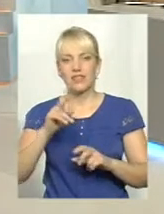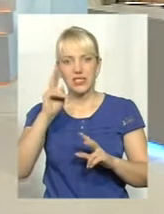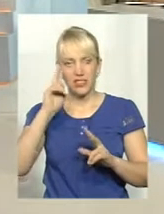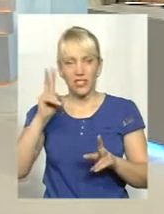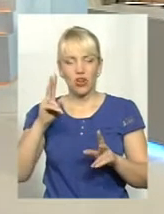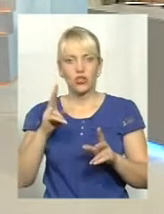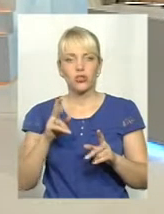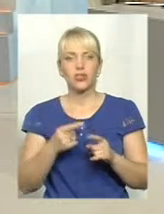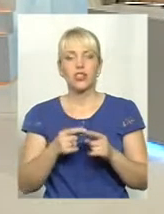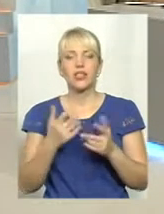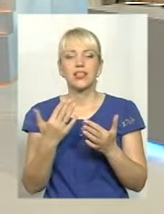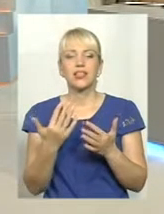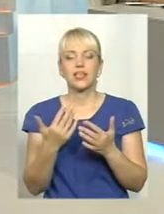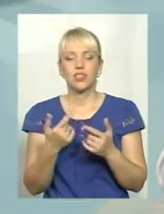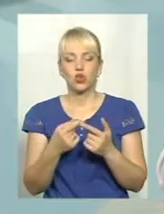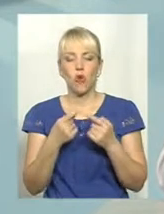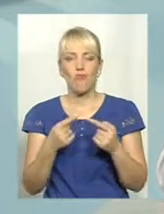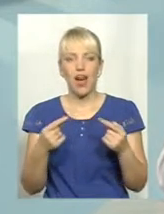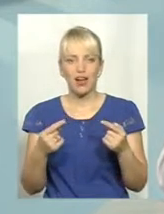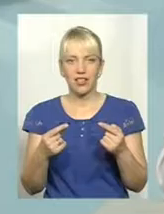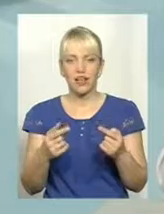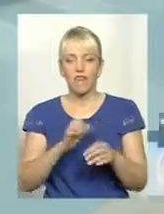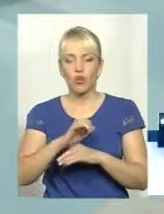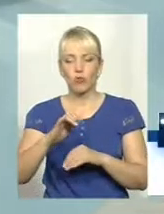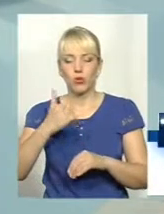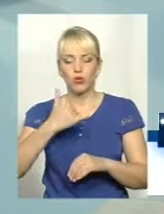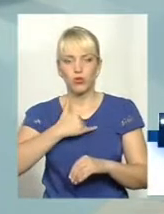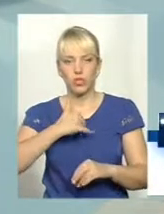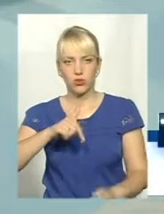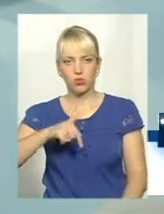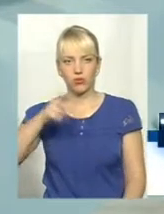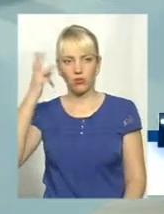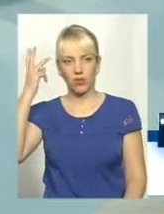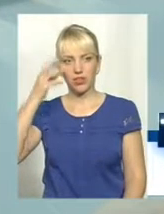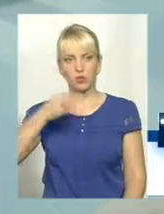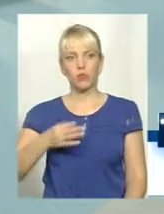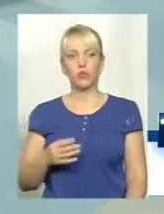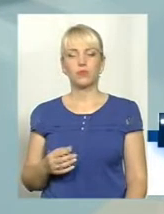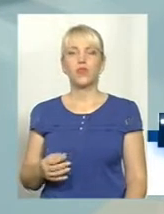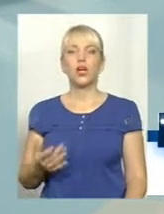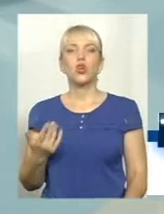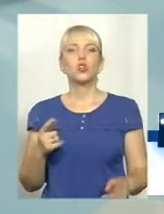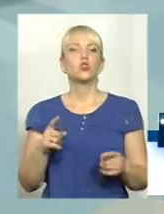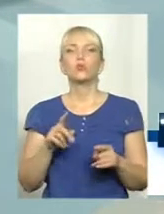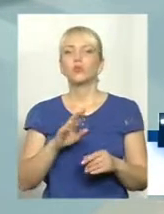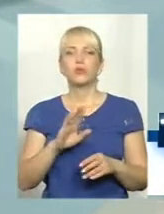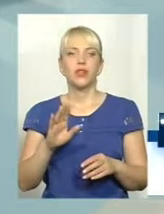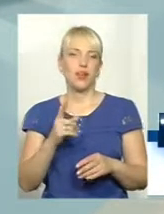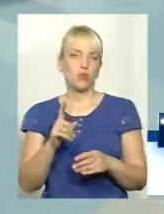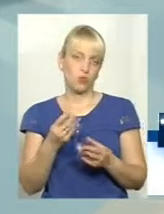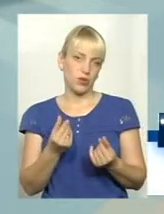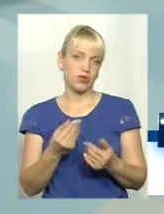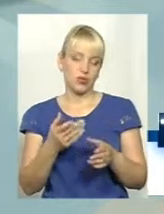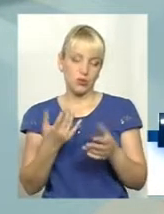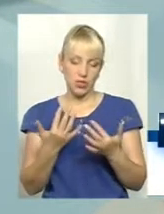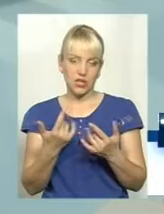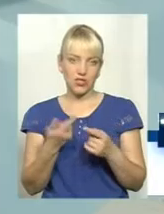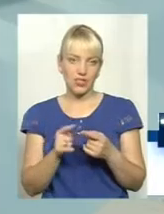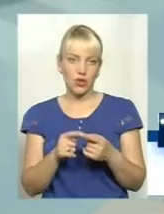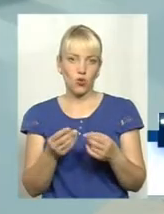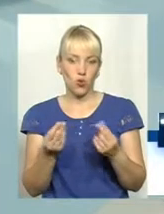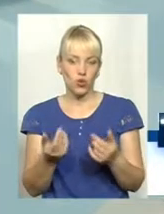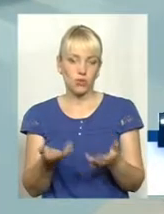початками брендування області, оскільки це допоможе ще виховати місцевий патріотизм. Не всі, я думаю, наші глядачі знають